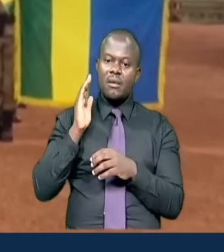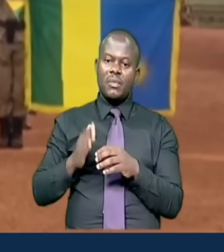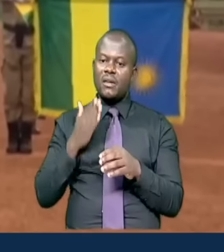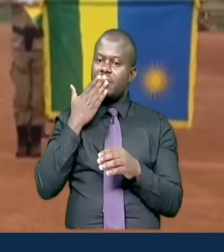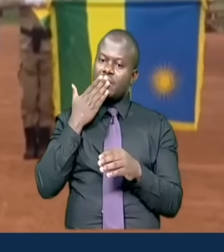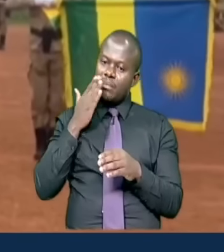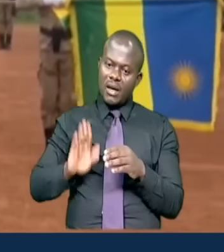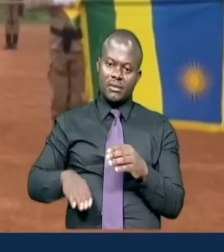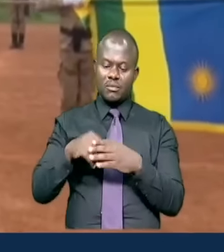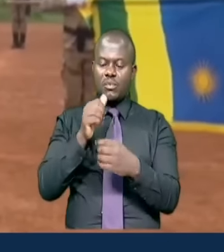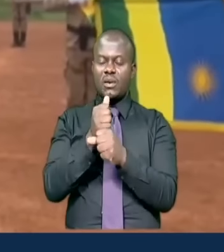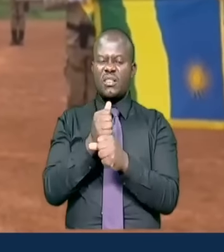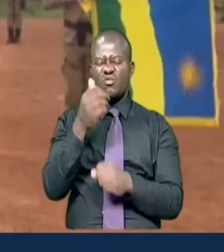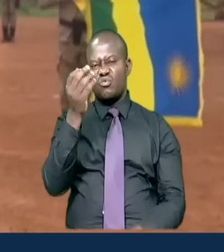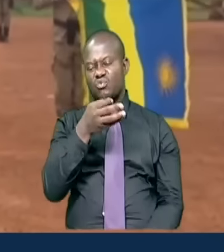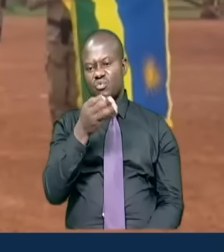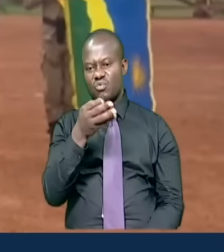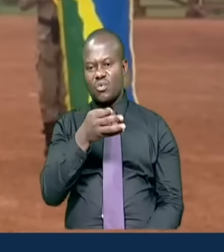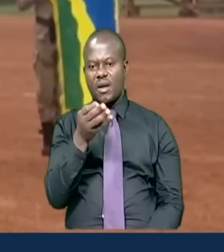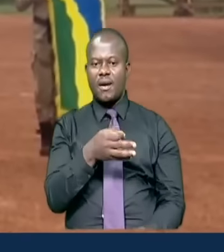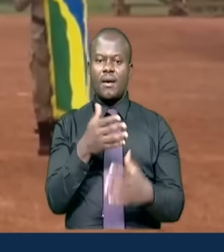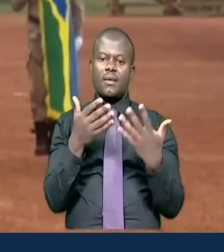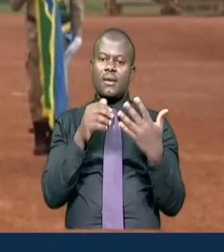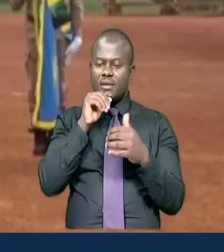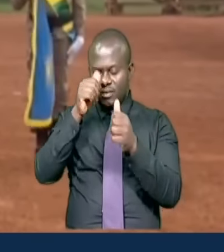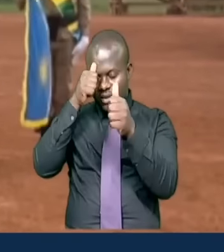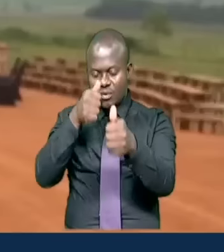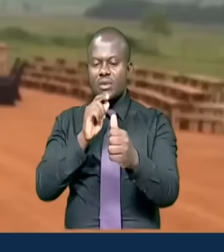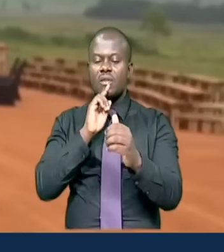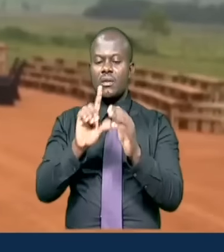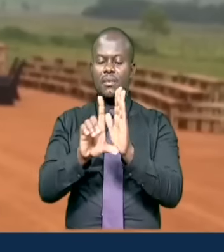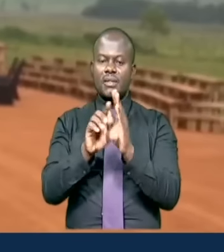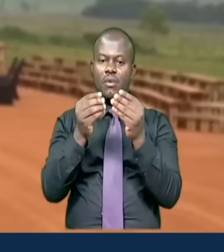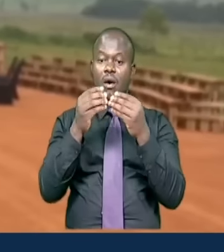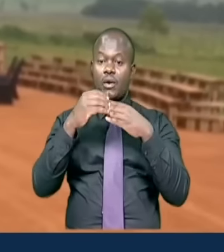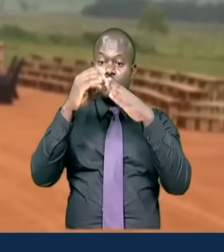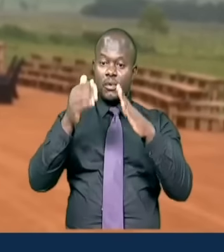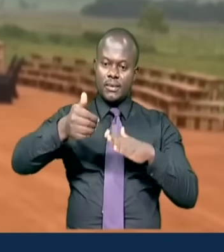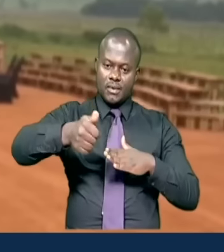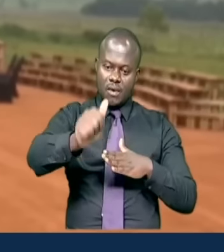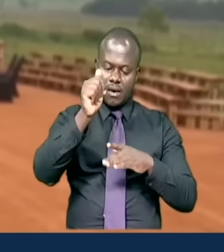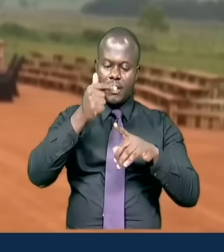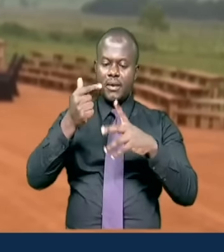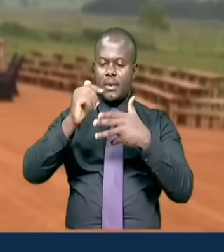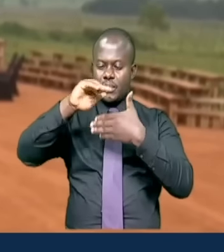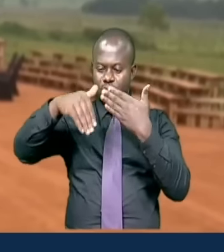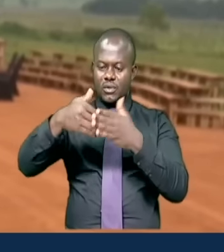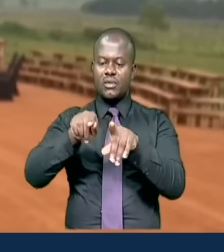kazi, gusuzugura, kudakurikiza amabwiriza wahawe n'umuyobozi wawe. Ibyo byose nk'uko